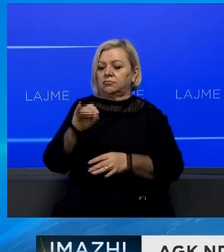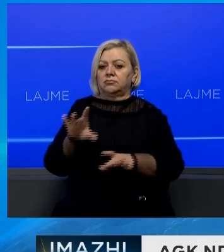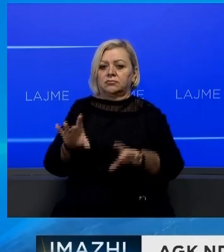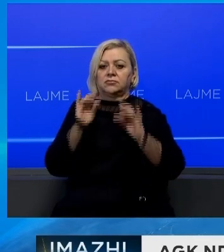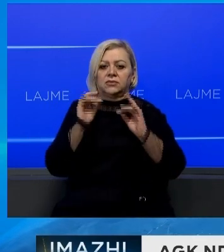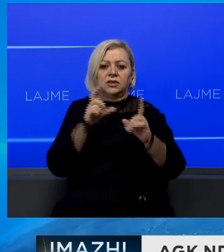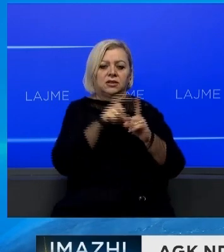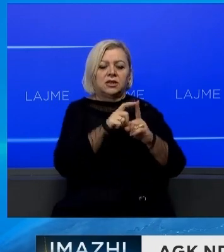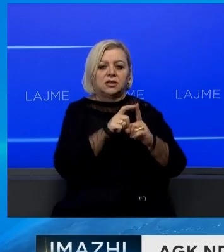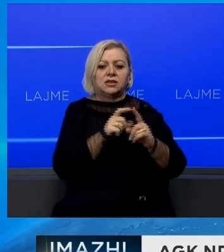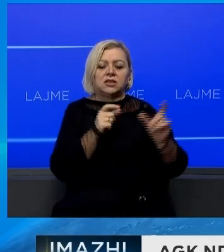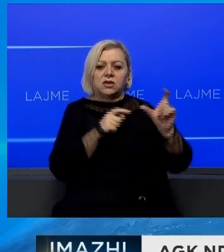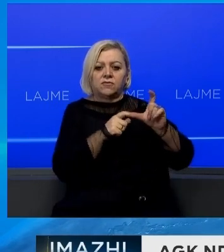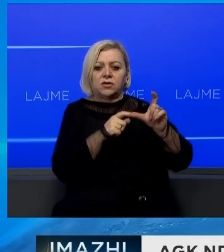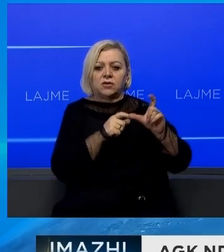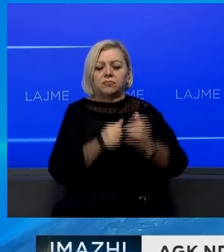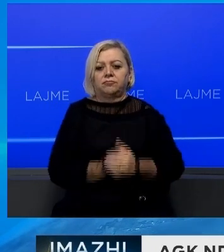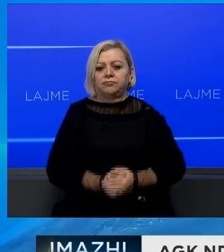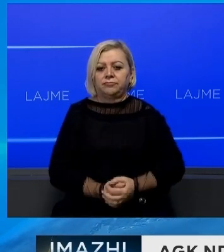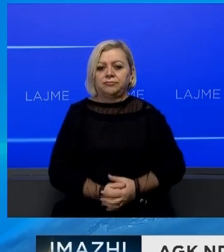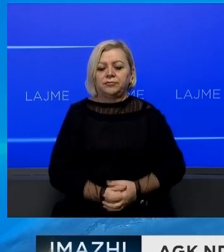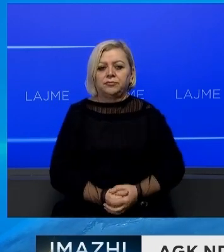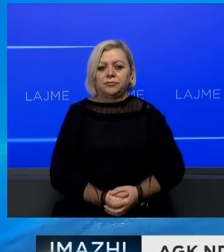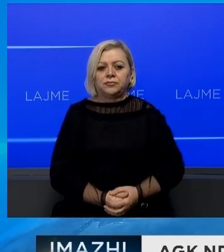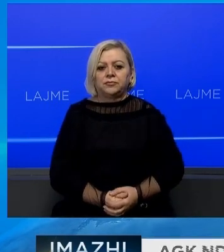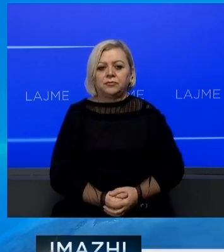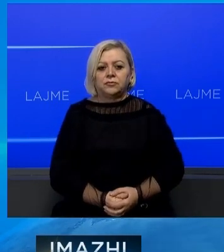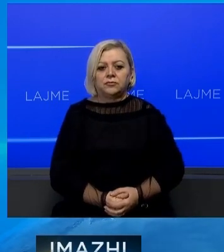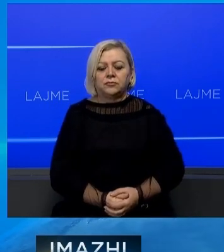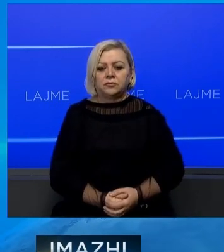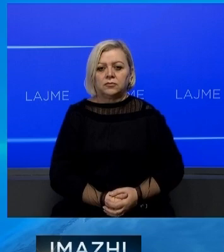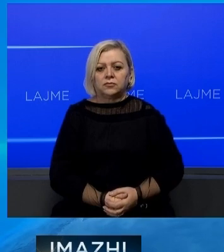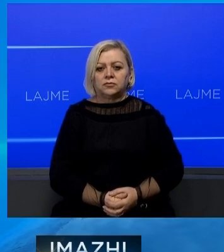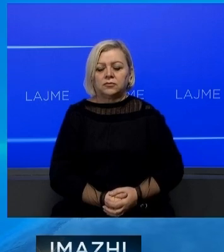mori Denis Slovinja nga Kalco.com.